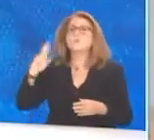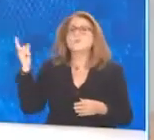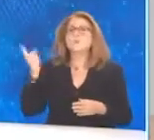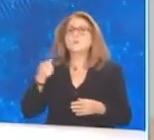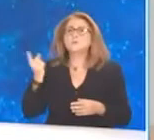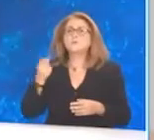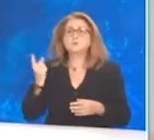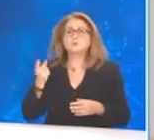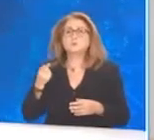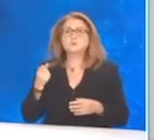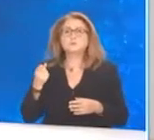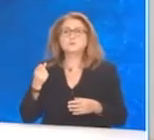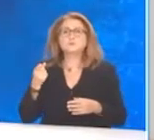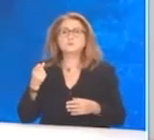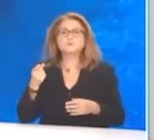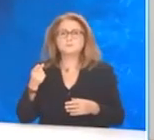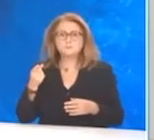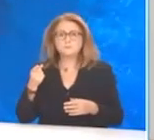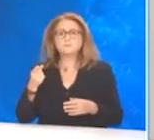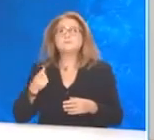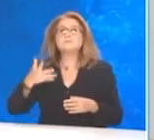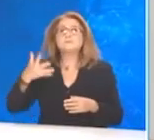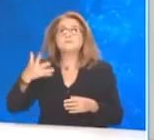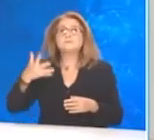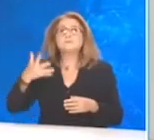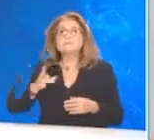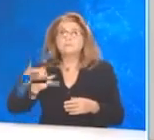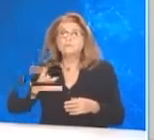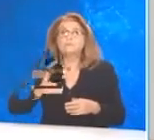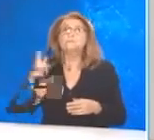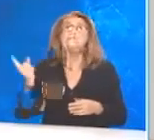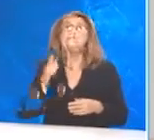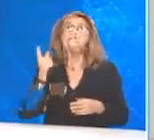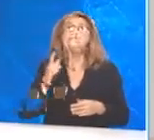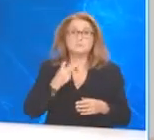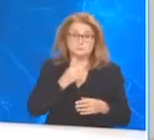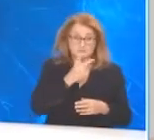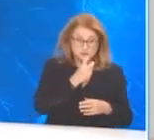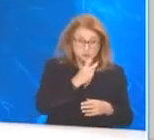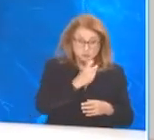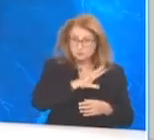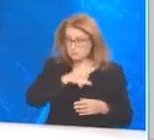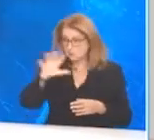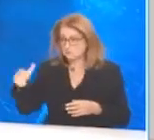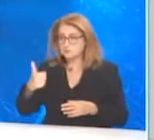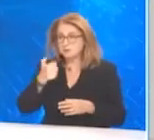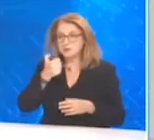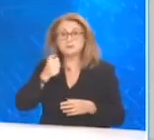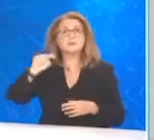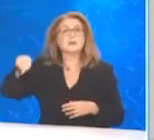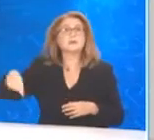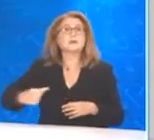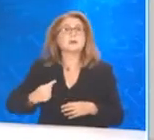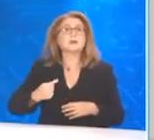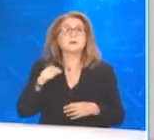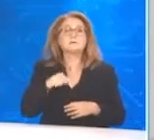ότι το μεγάλο ηλικιακό γκρουπ που ασχολεί είναι από 20 μέχρι 69, που είναι το